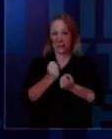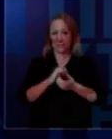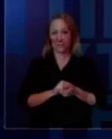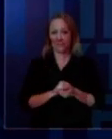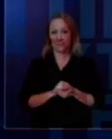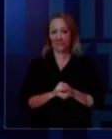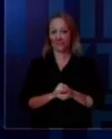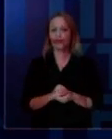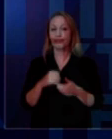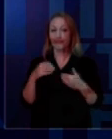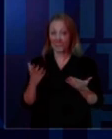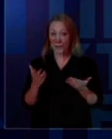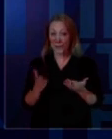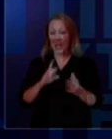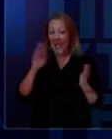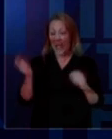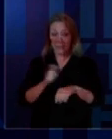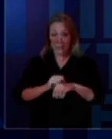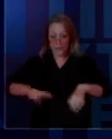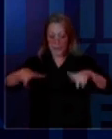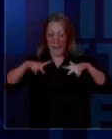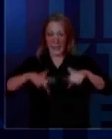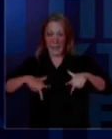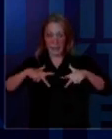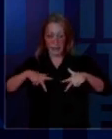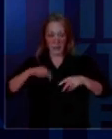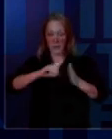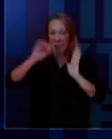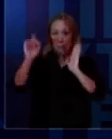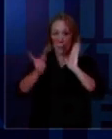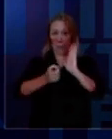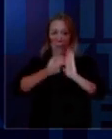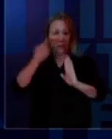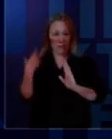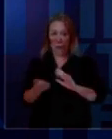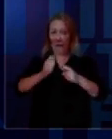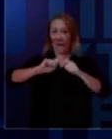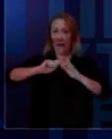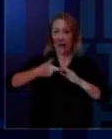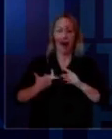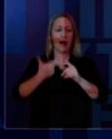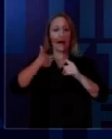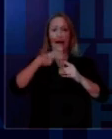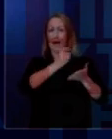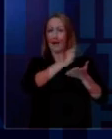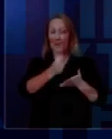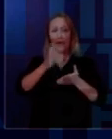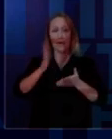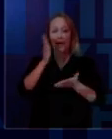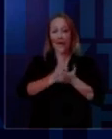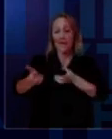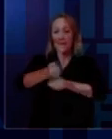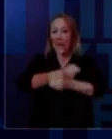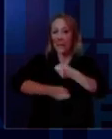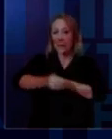Αν λοιπόν δεν αξιοποιεί τις πρωτοφανείς αυτές δυνατότητες για να στηρίξει την οικονομία, τη μικρομεσαία